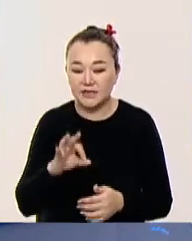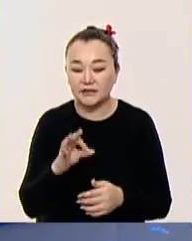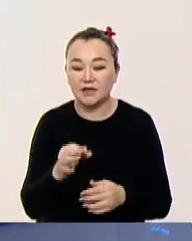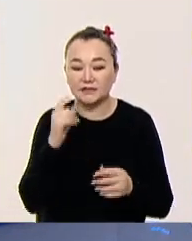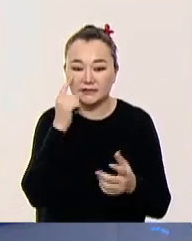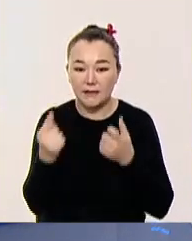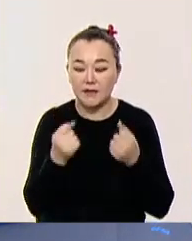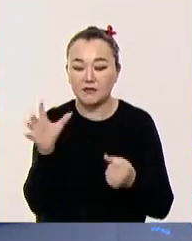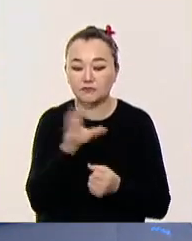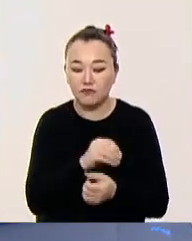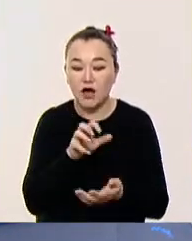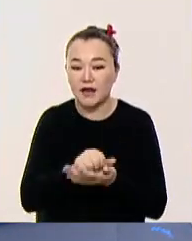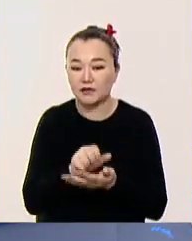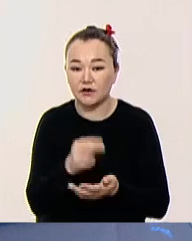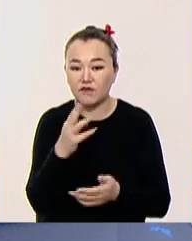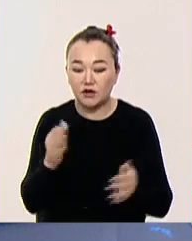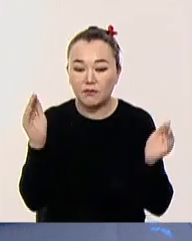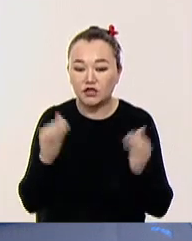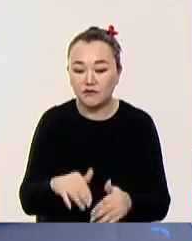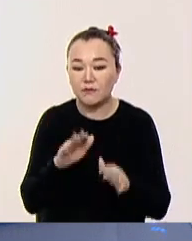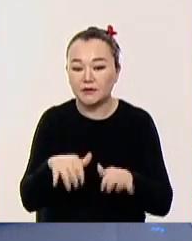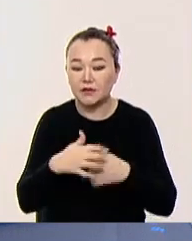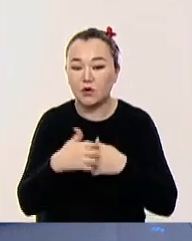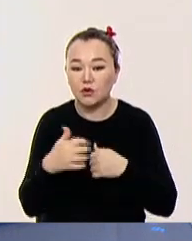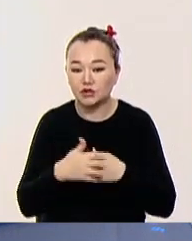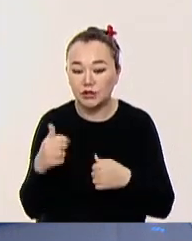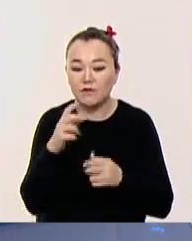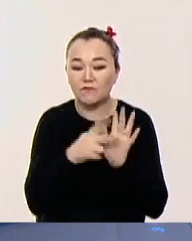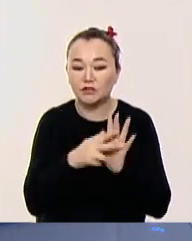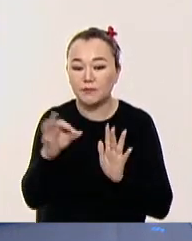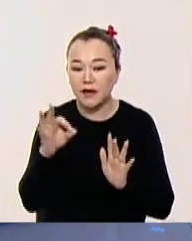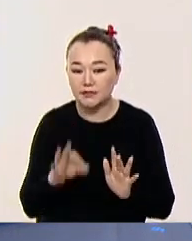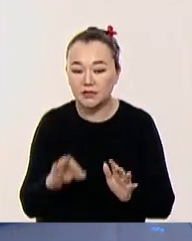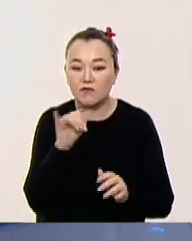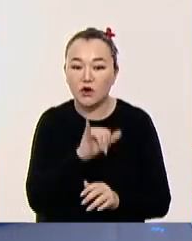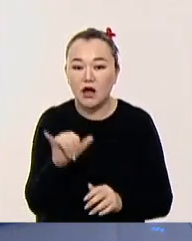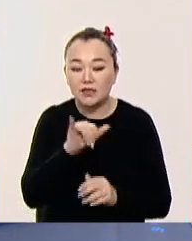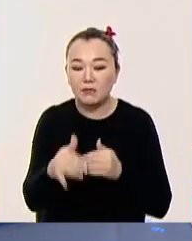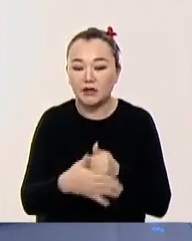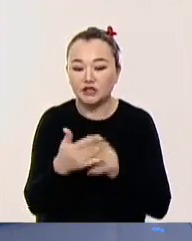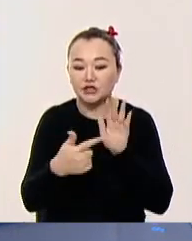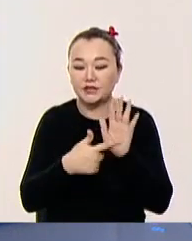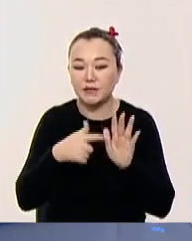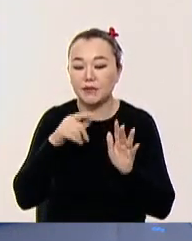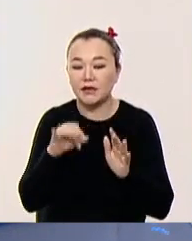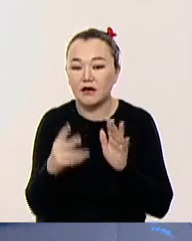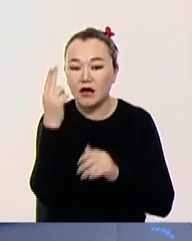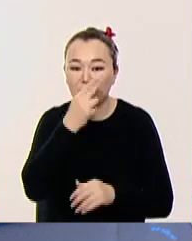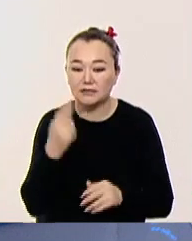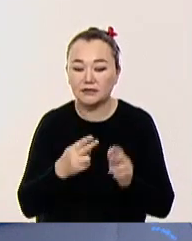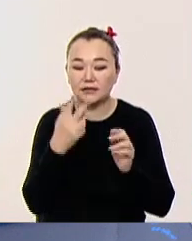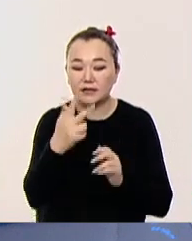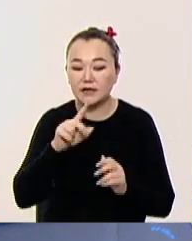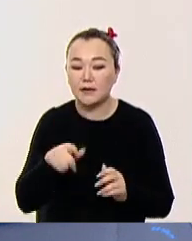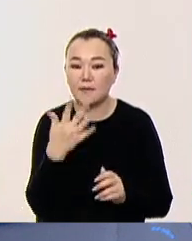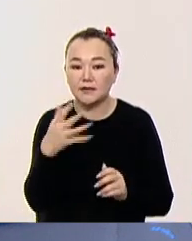заметнее всего арендные квартиры и подешевели в Кокшетау на 8 процентов В Уральске почти на семьи в Астане на три